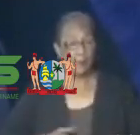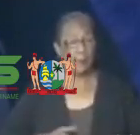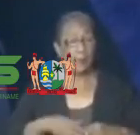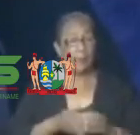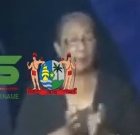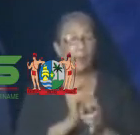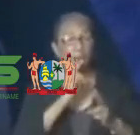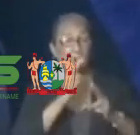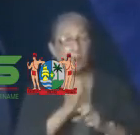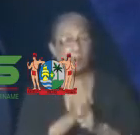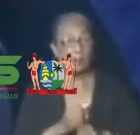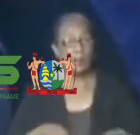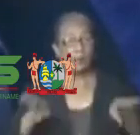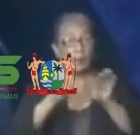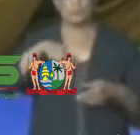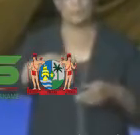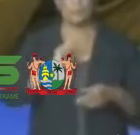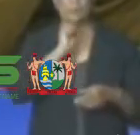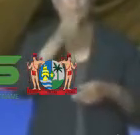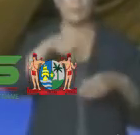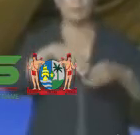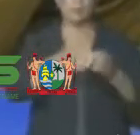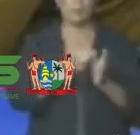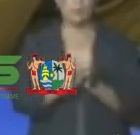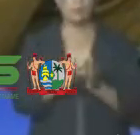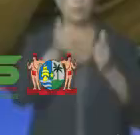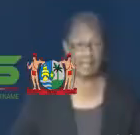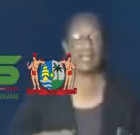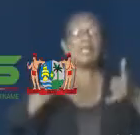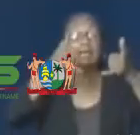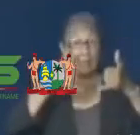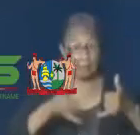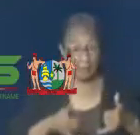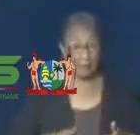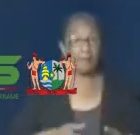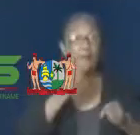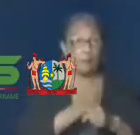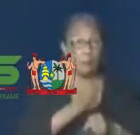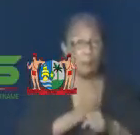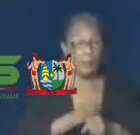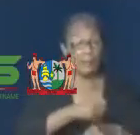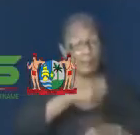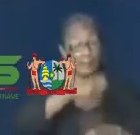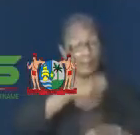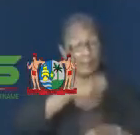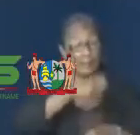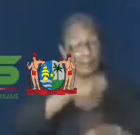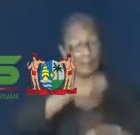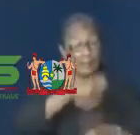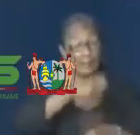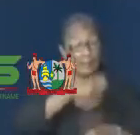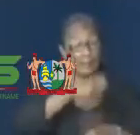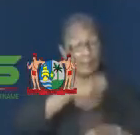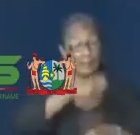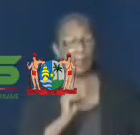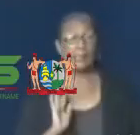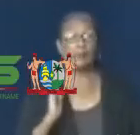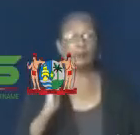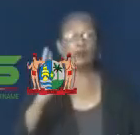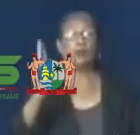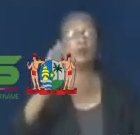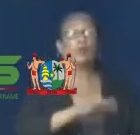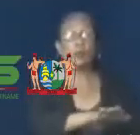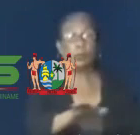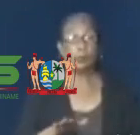maken, overeenkomsten sluiten om samen business te doen, om samen handel te drijven. Vooral in het Brokopondo gebied hebben ze